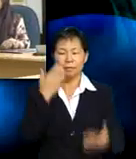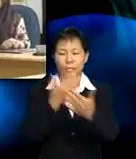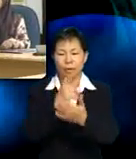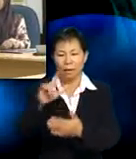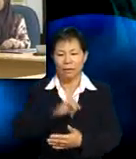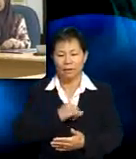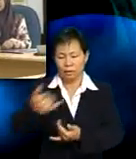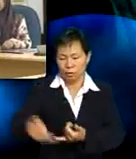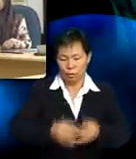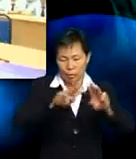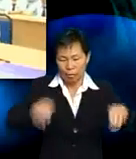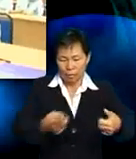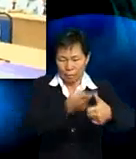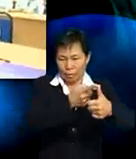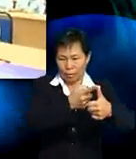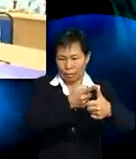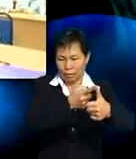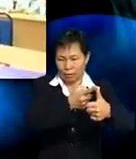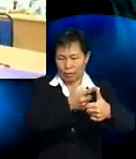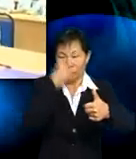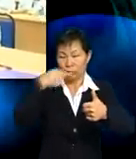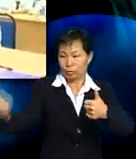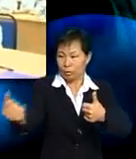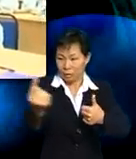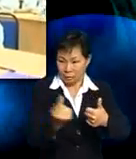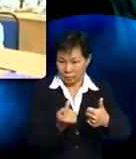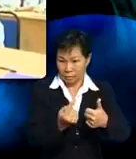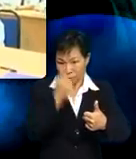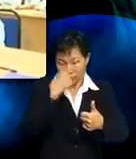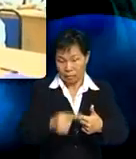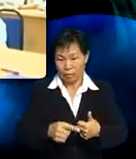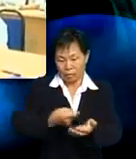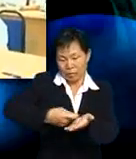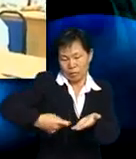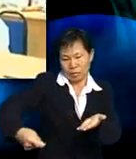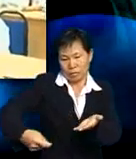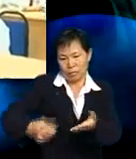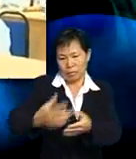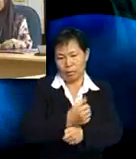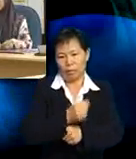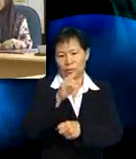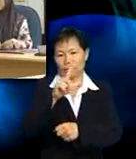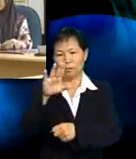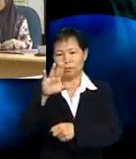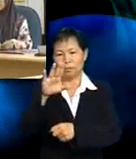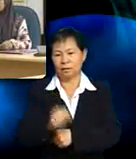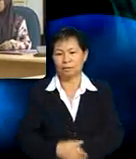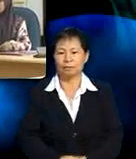Baiklah, sekarang saya ingin menjemput pelajar yang pertama iaitu Sri Nurianis untuk datang ke depan untuk menandatangani borang ULBS kamu.